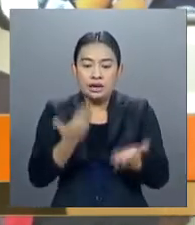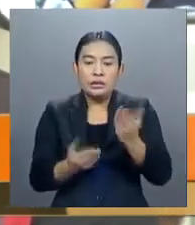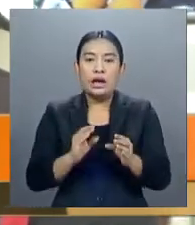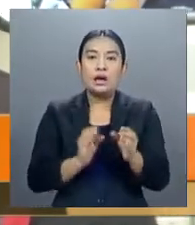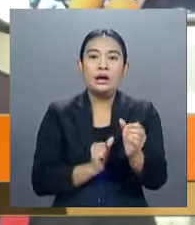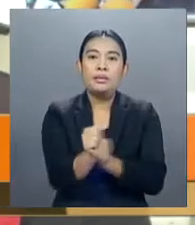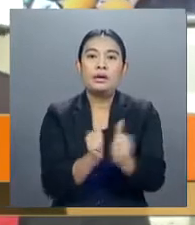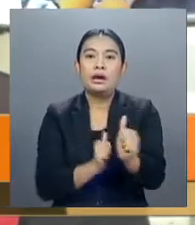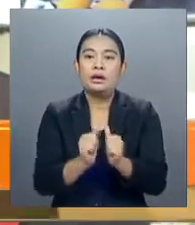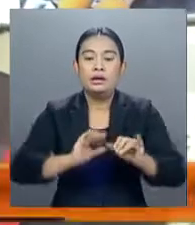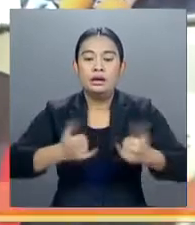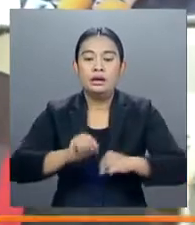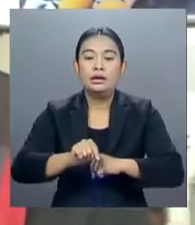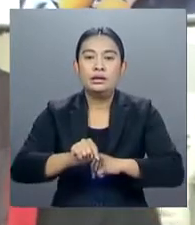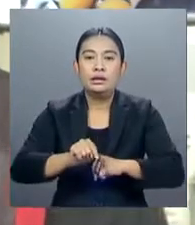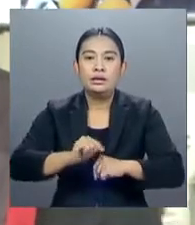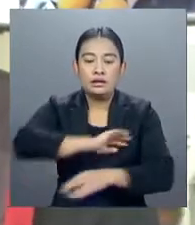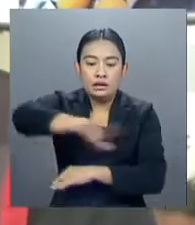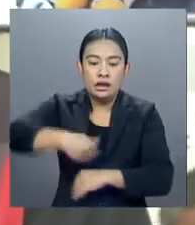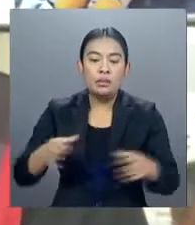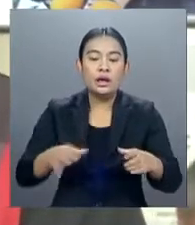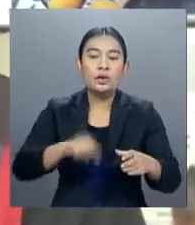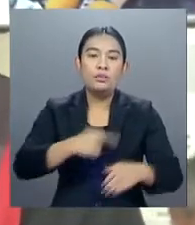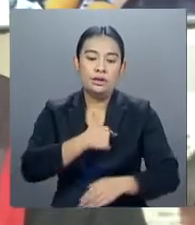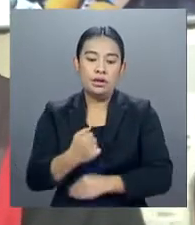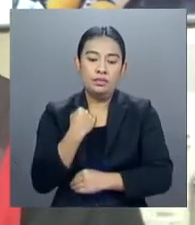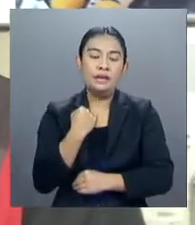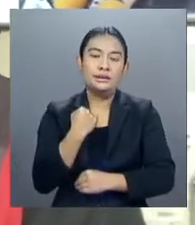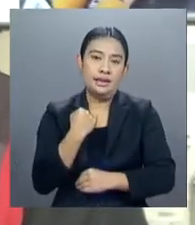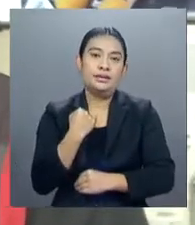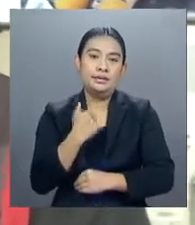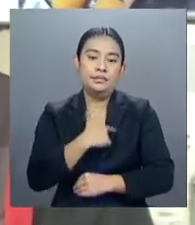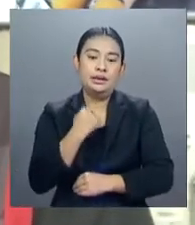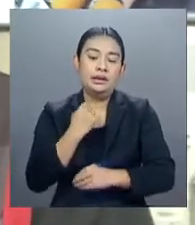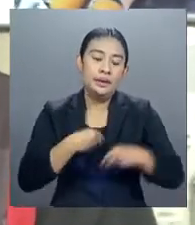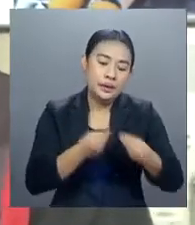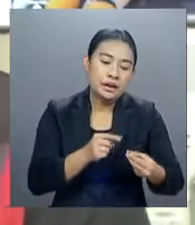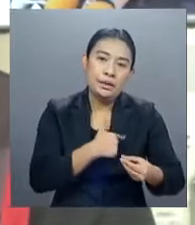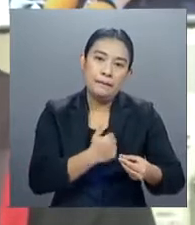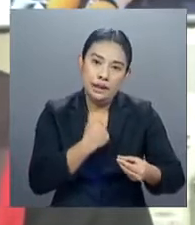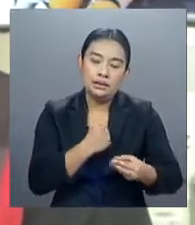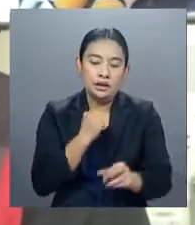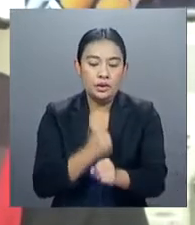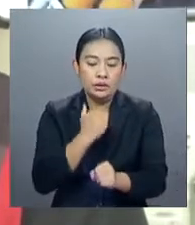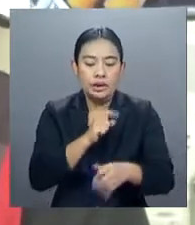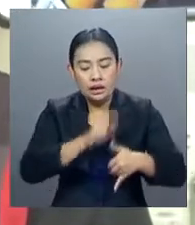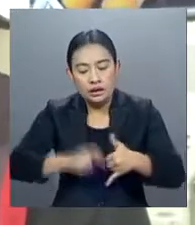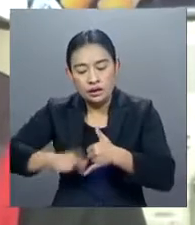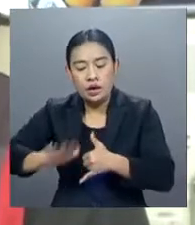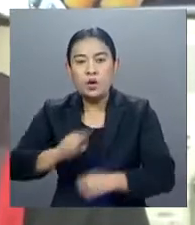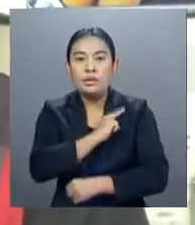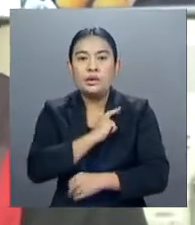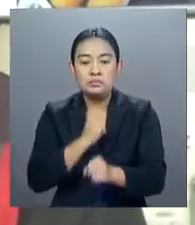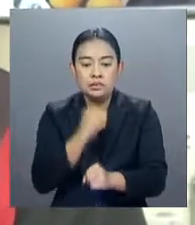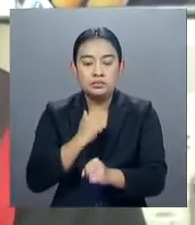เนี่ยทั้งทีมเนี่ยเราเชื่อใจกันแล้วกันเราก็ไว้ใจกันแล้วกันว่าทุกคนจะทำหน้าที่ได้ดีที่สุดแล้วก็ทุกคนก็ท